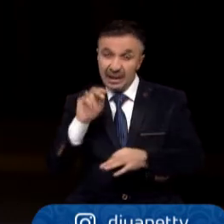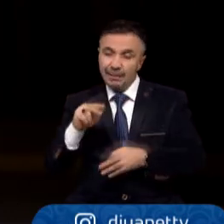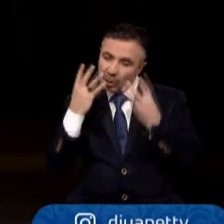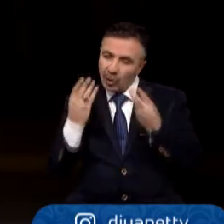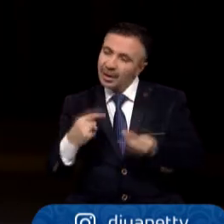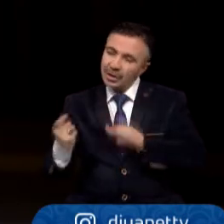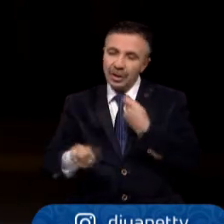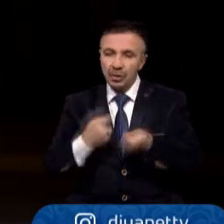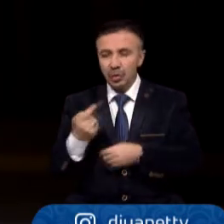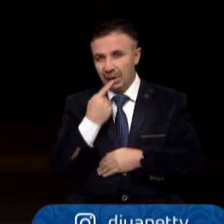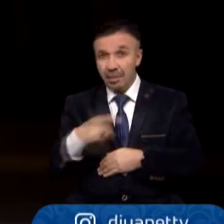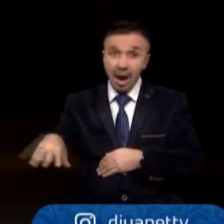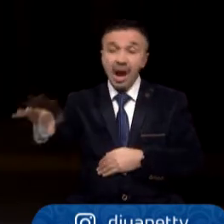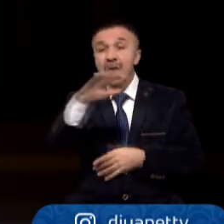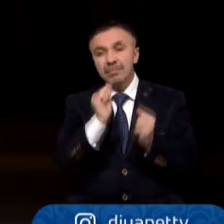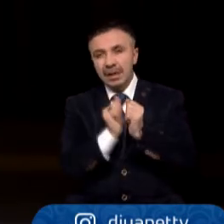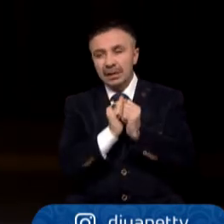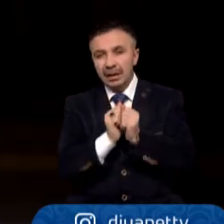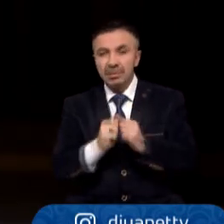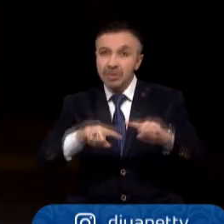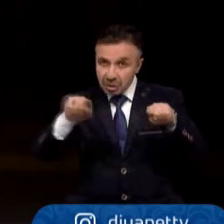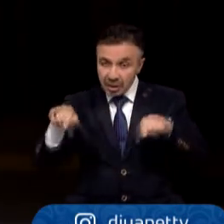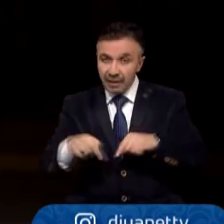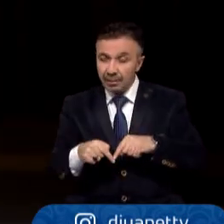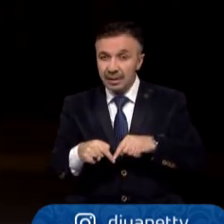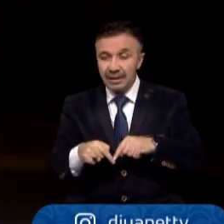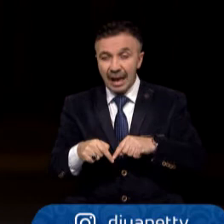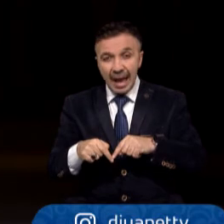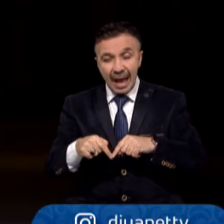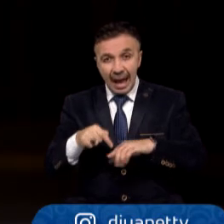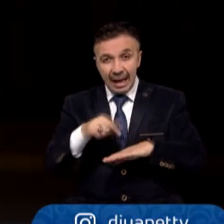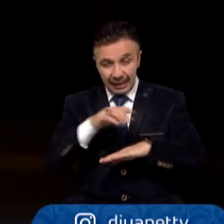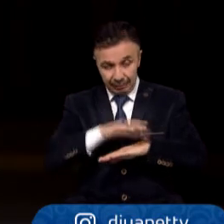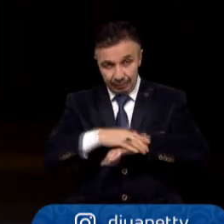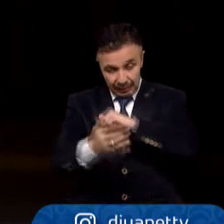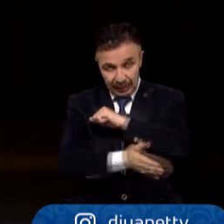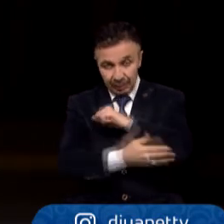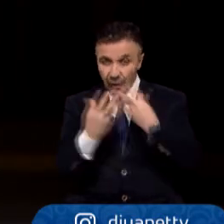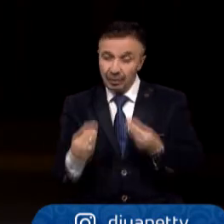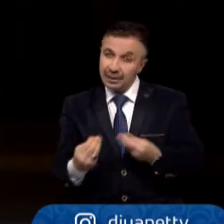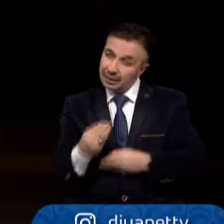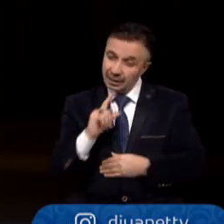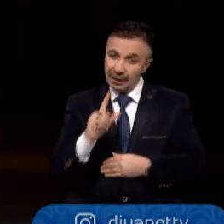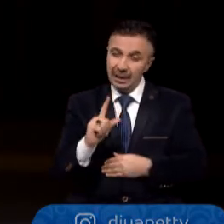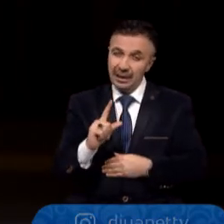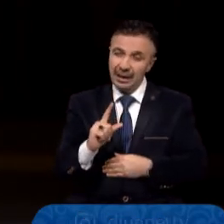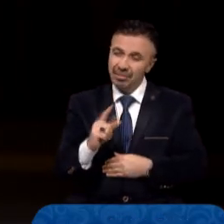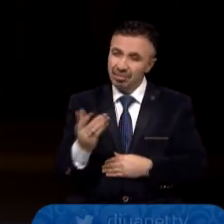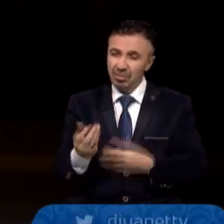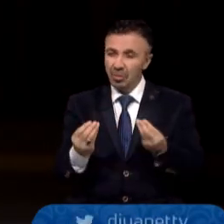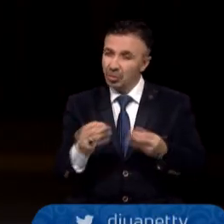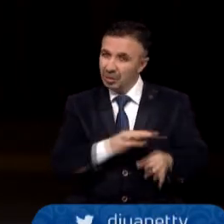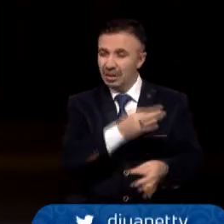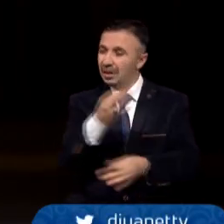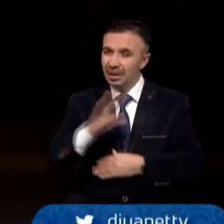çalışıyoruz diyelim hep beraber çevremizde elinden tutulması lazım gelen nice